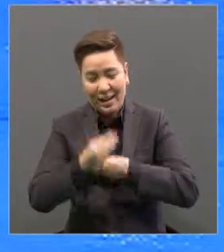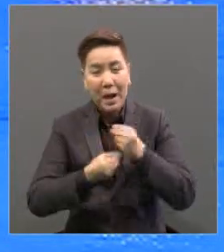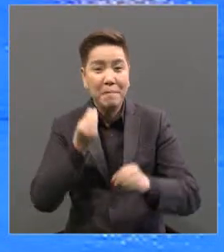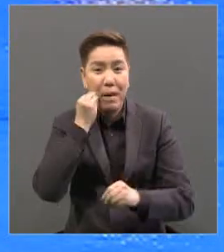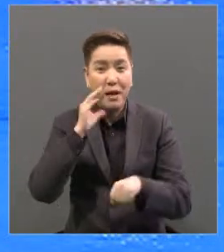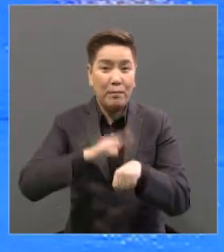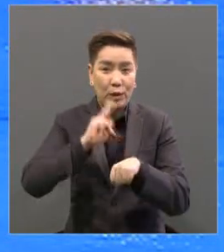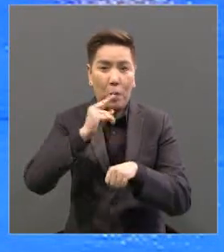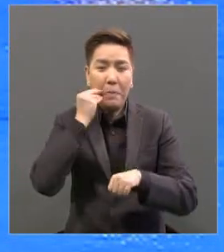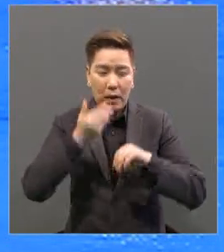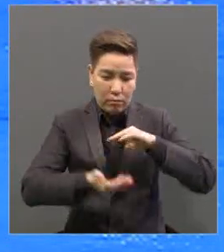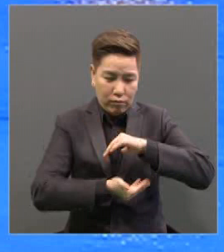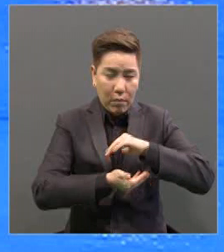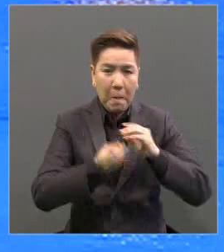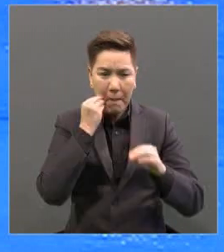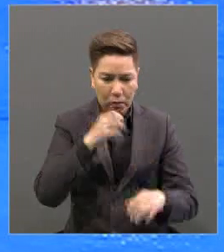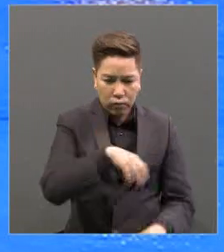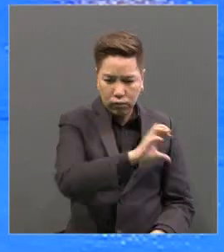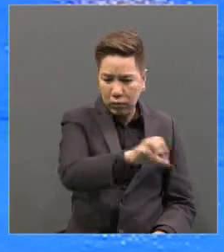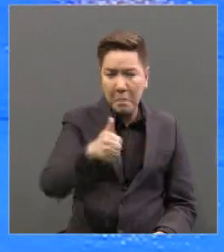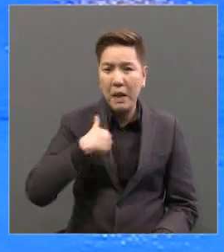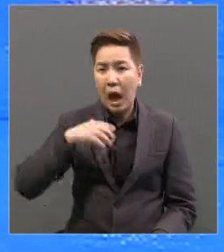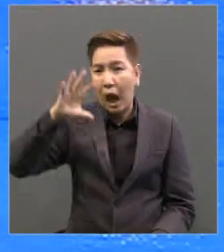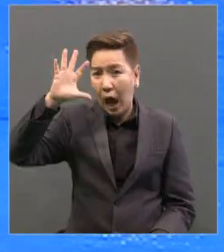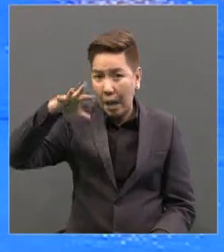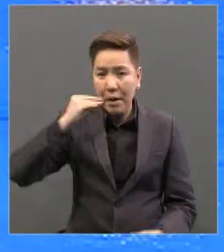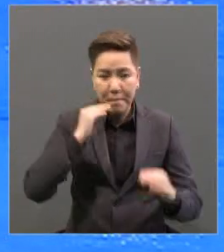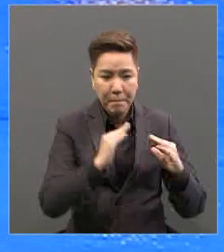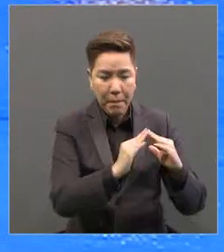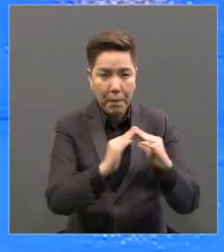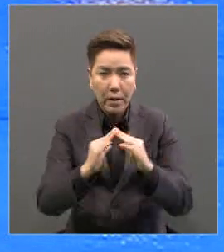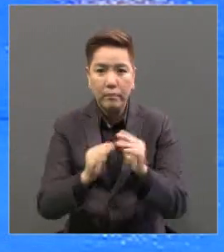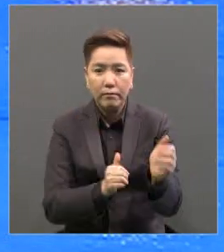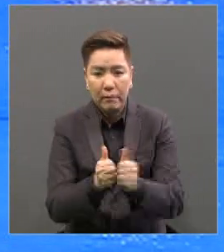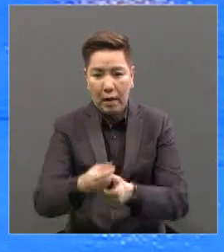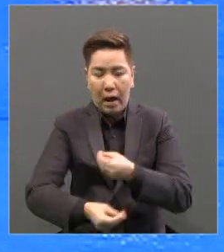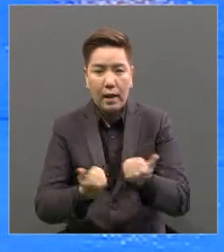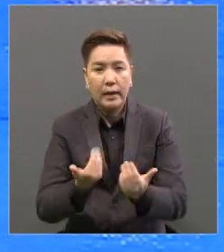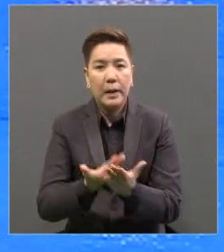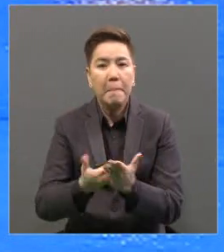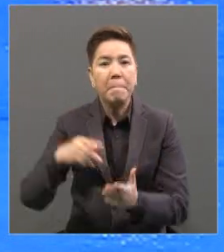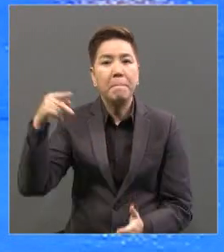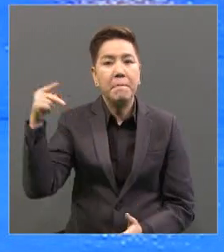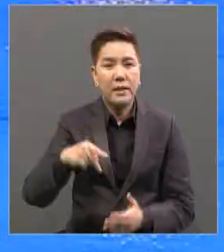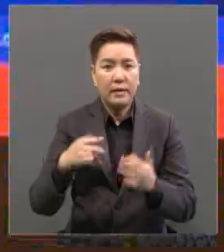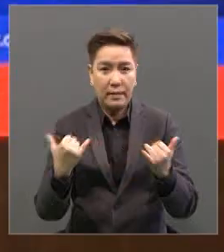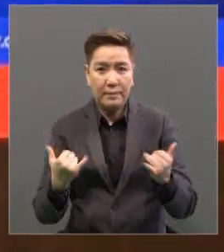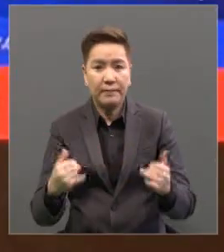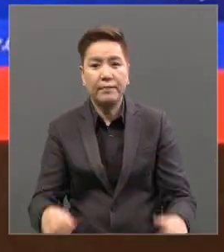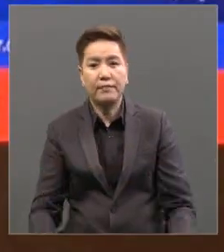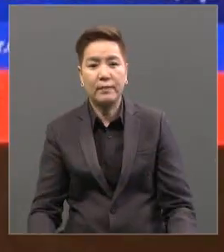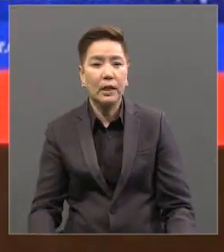ขายบ้านมือสองเขาเอาบ้านมือสองทำเลดีกว่า 5,000รายการทั่วประเทศเนี่ยมาประมูลขายในราคาพิเศษครับ